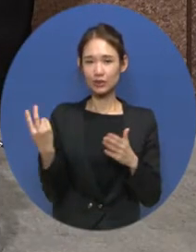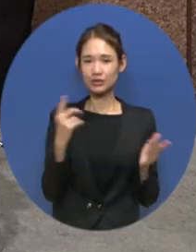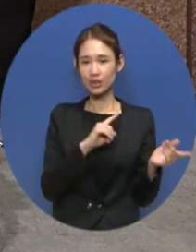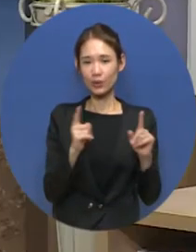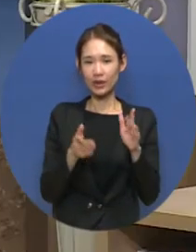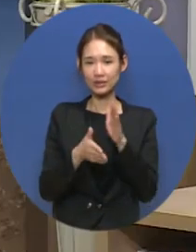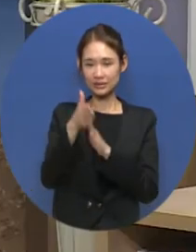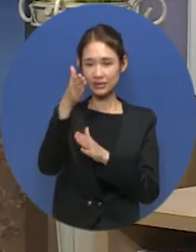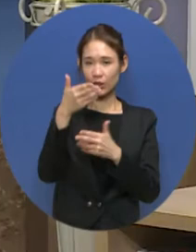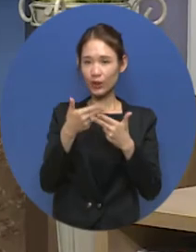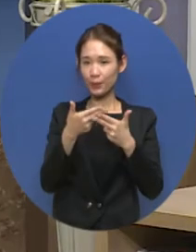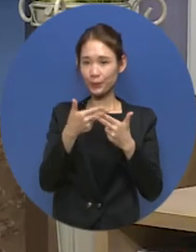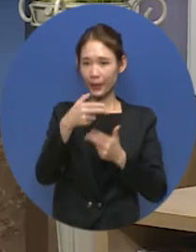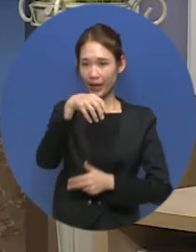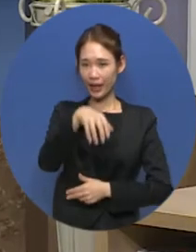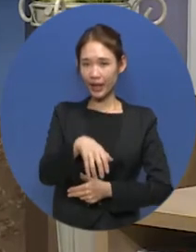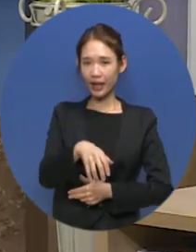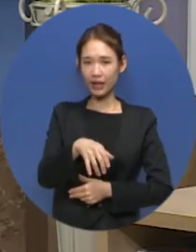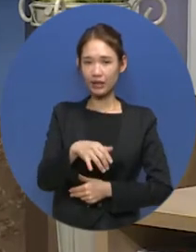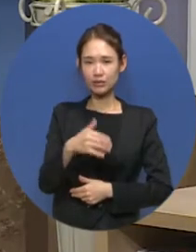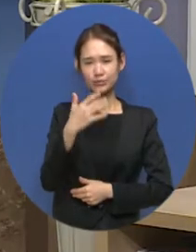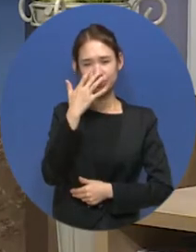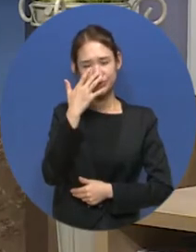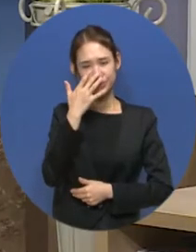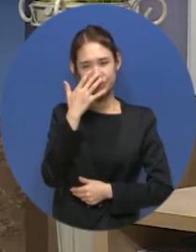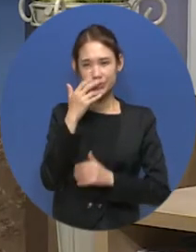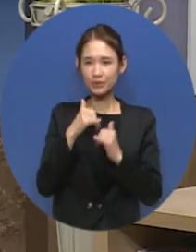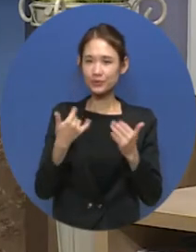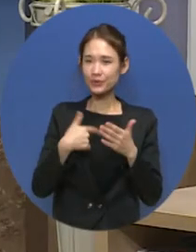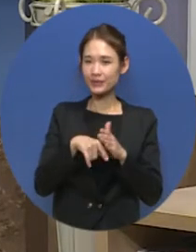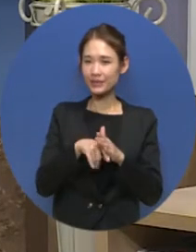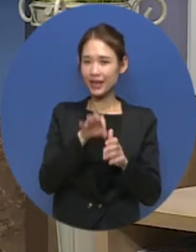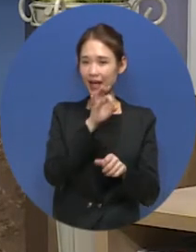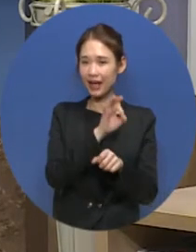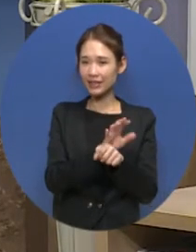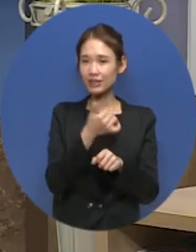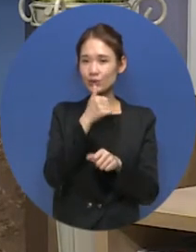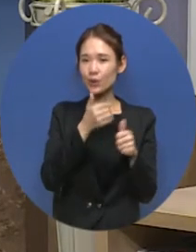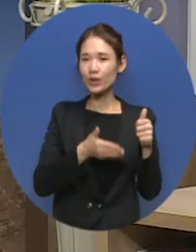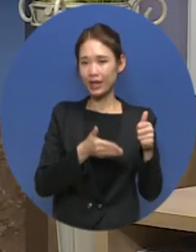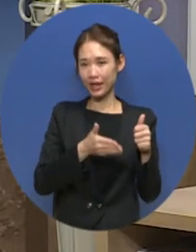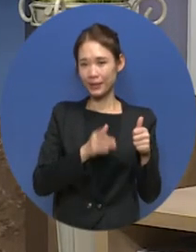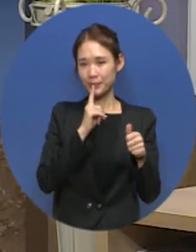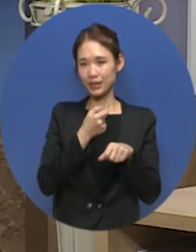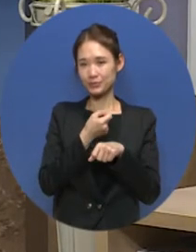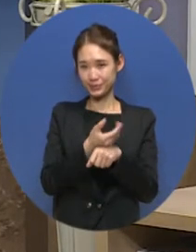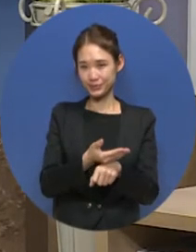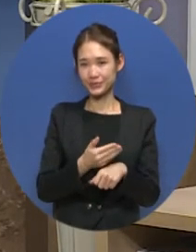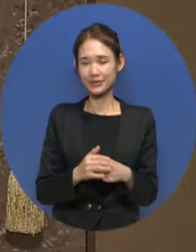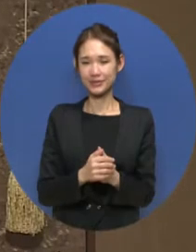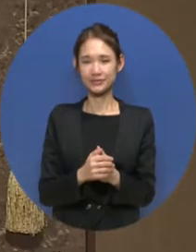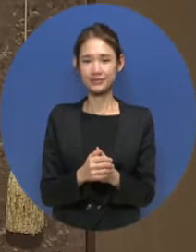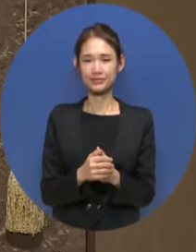한국장애인직업재활시설협회가 어떤 곳인지 네. 또 잘 모르시는 분들을 위해서 네. 간략한 소개 말씀 부탁드리겠습니다. 네.